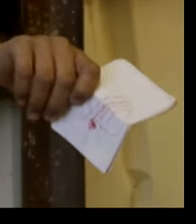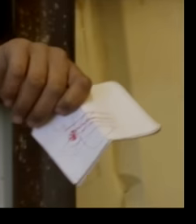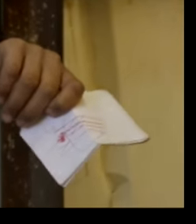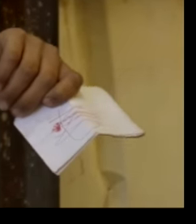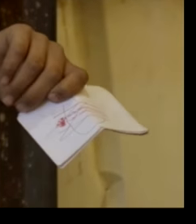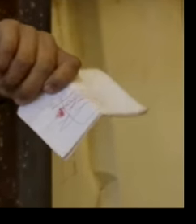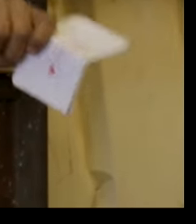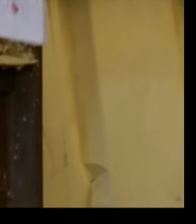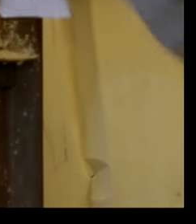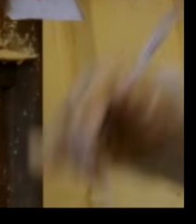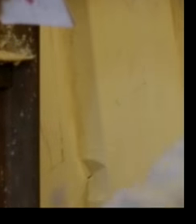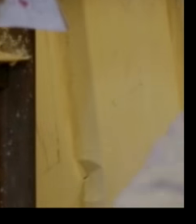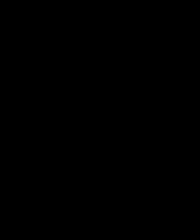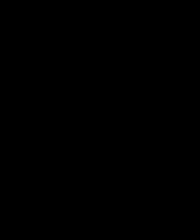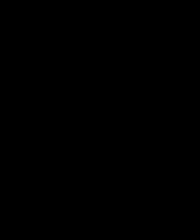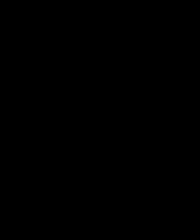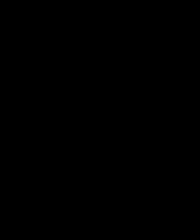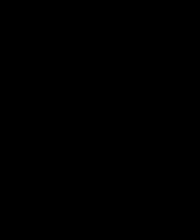وحياتك في ايدين اخرين.